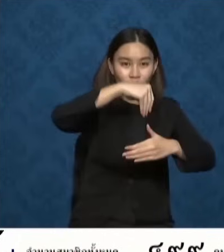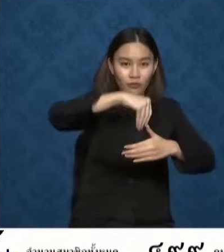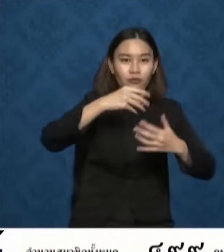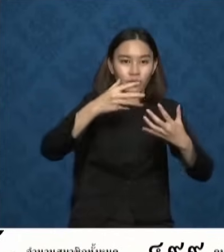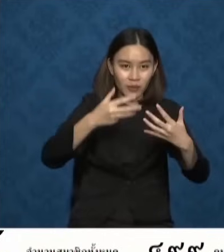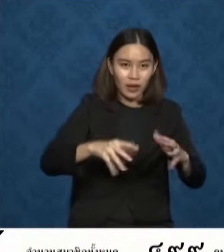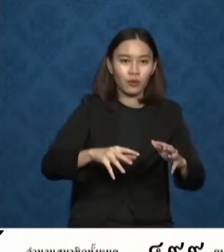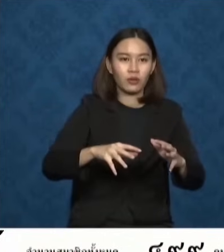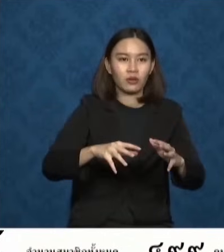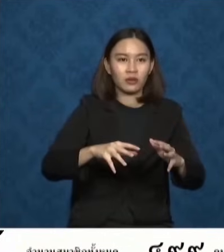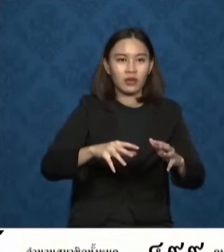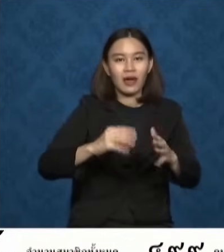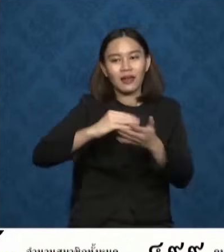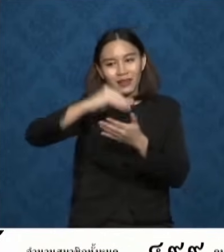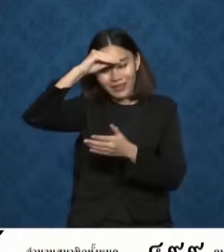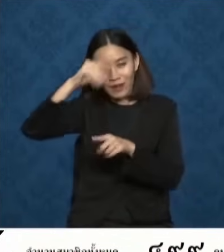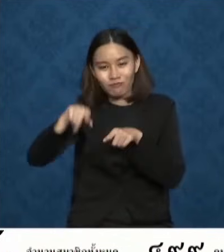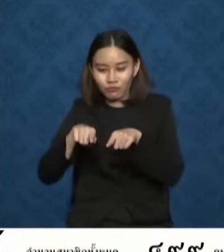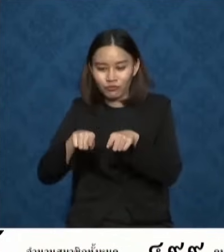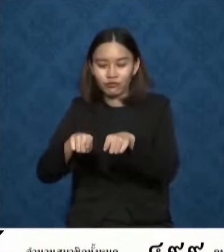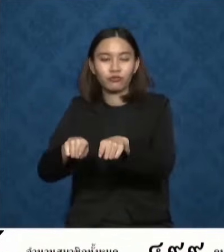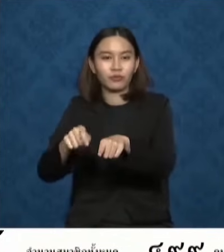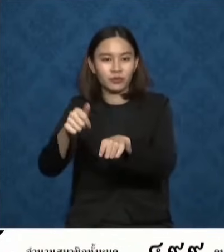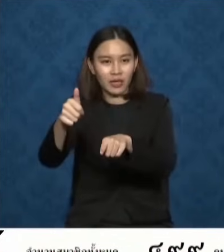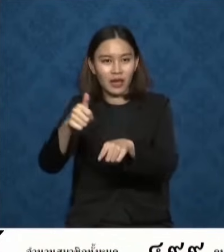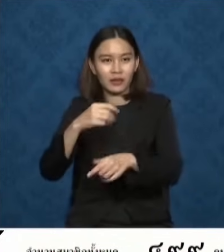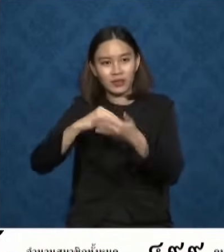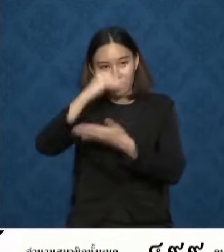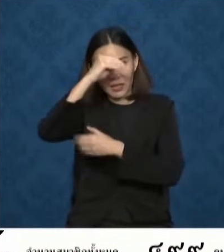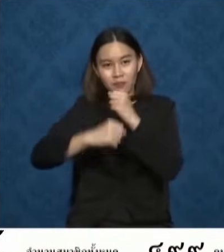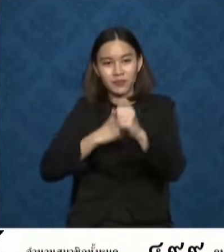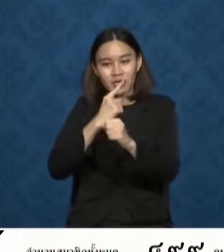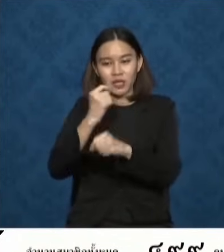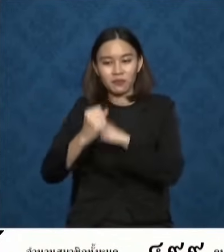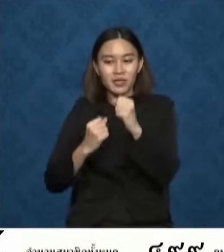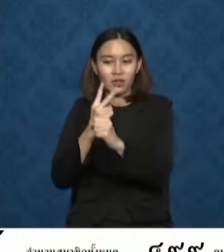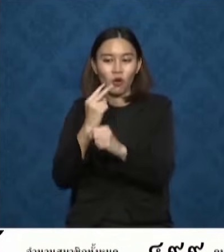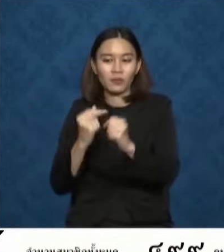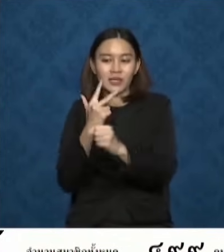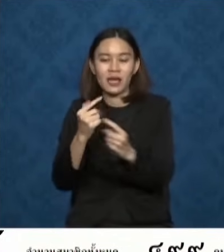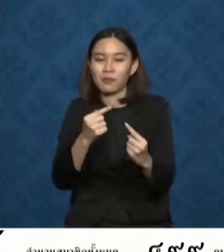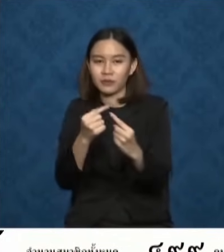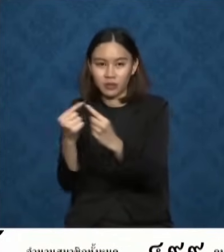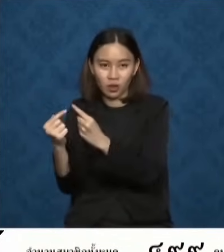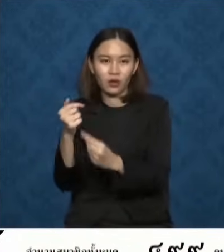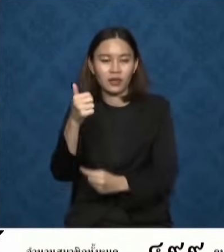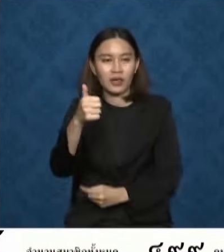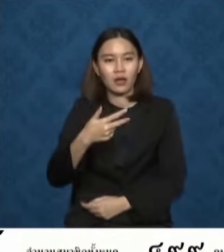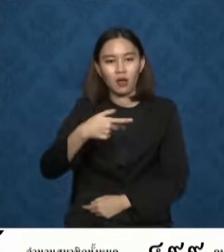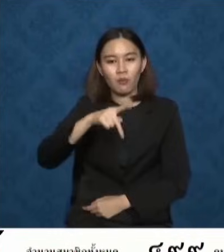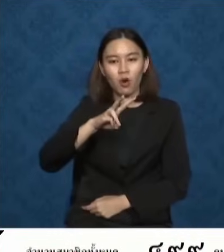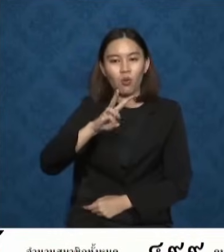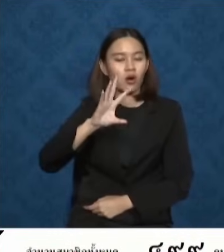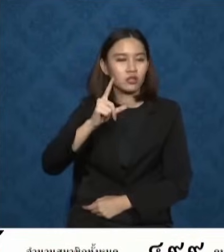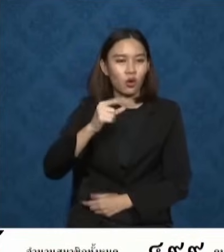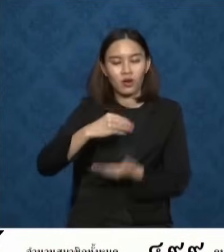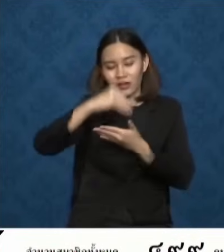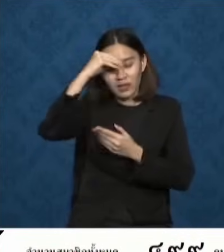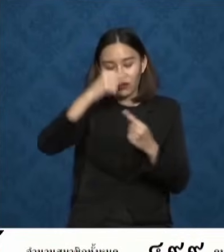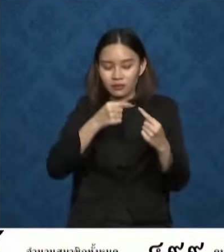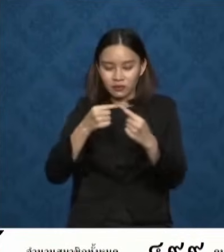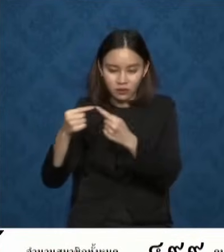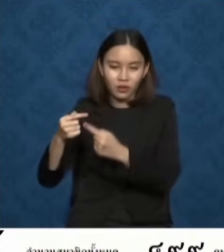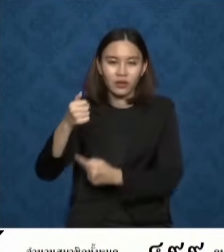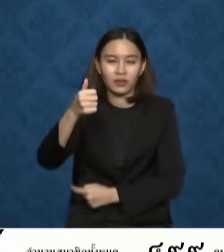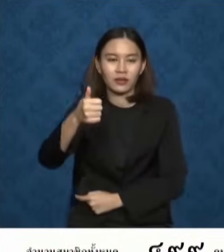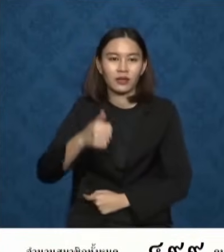ารประจำการปั๊บนี่คุณเรียนต่อได้เลยอยู่ปี1ต่อปี2ปี3ปี4ปวช.ปี1มาก็ต่อปวช.ปี2ปี